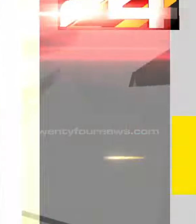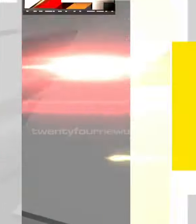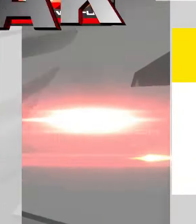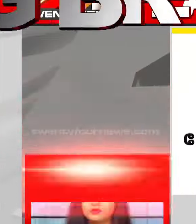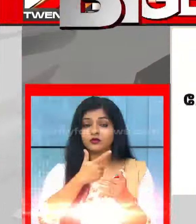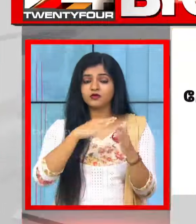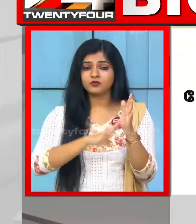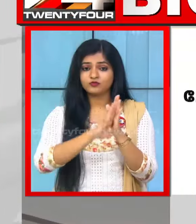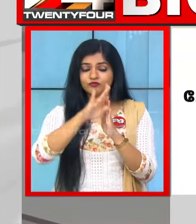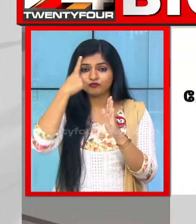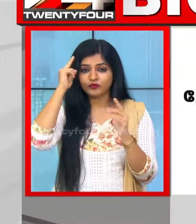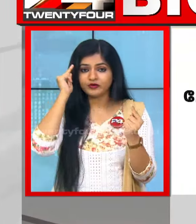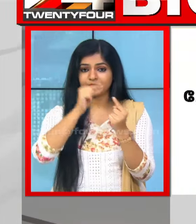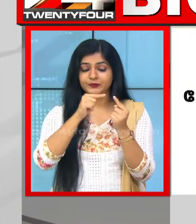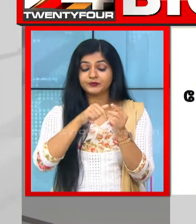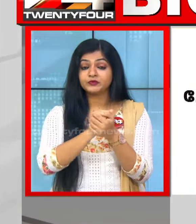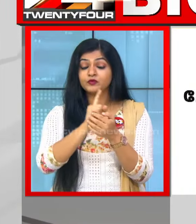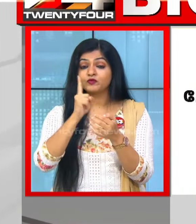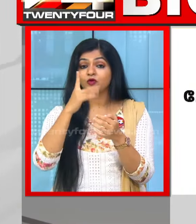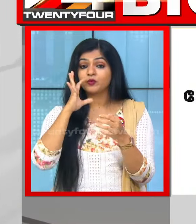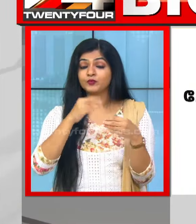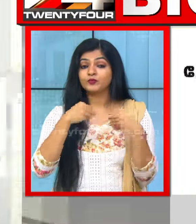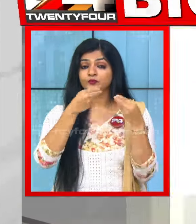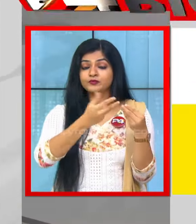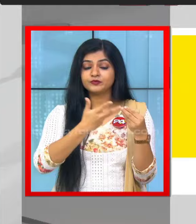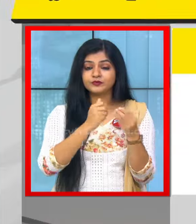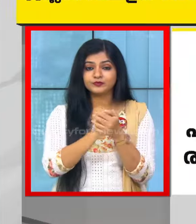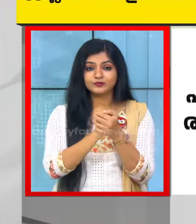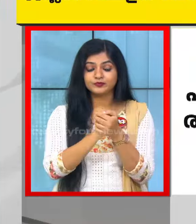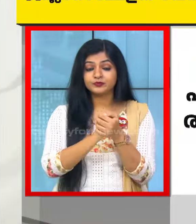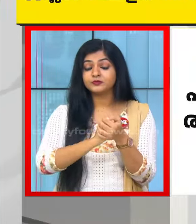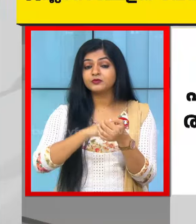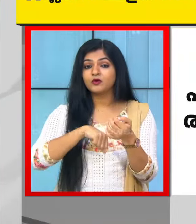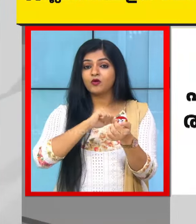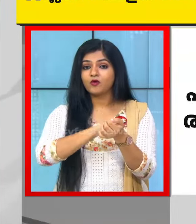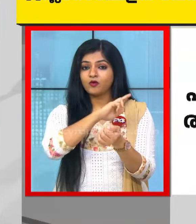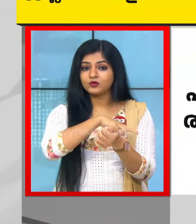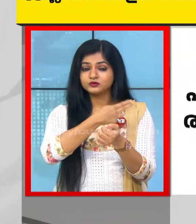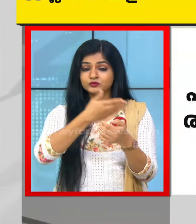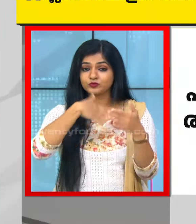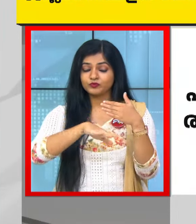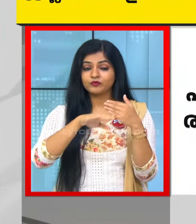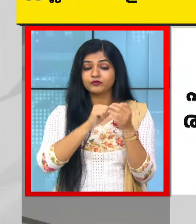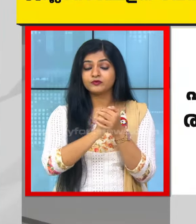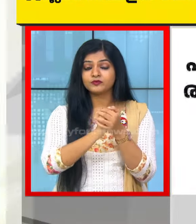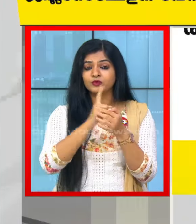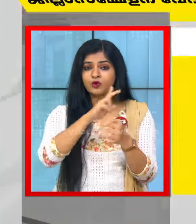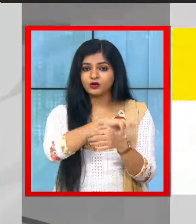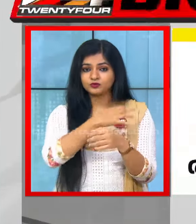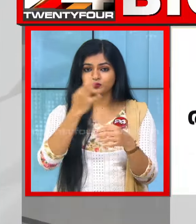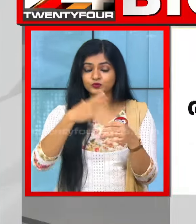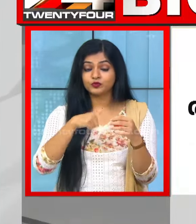രീതിയിലാണ് അതിലെ ഫസ്റ്റ് പ്രിഫറൻസ് ആയിട്ട് അവർ പറഞ്ഞിരിക്കുന്നത് മെഡിക്കൽ രംഗത്ത് ഒരു ഒരു ആശുപത്രി